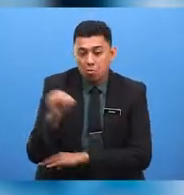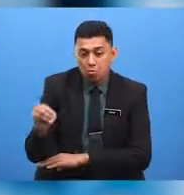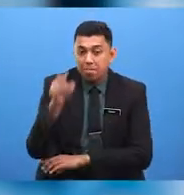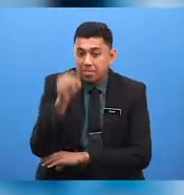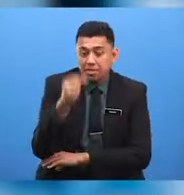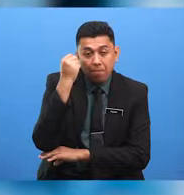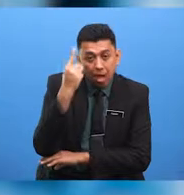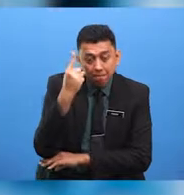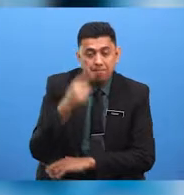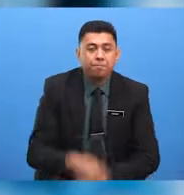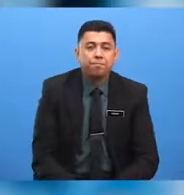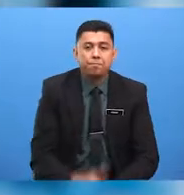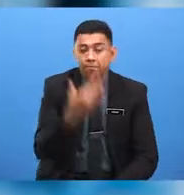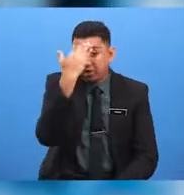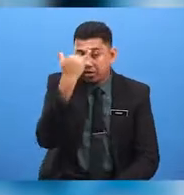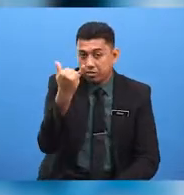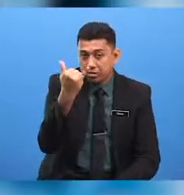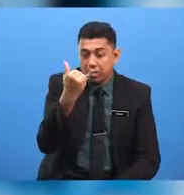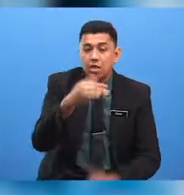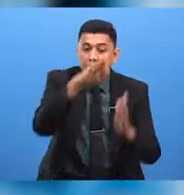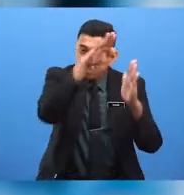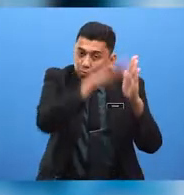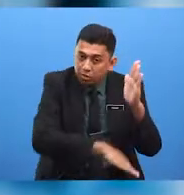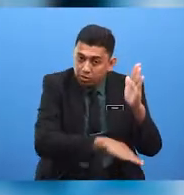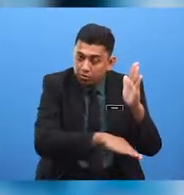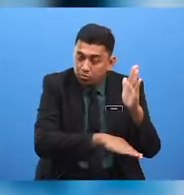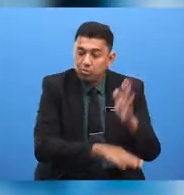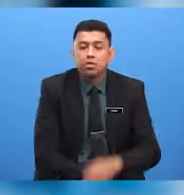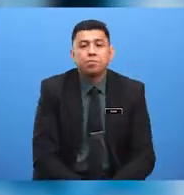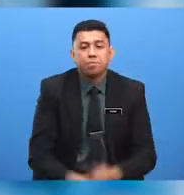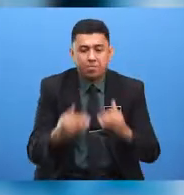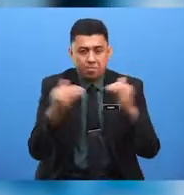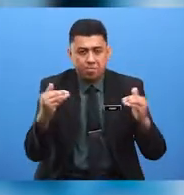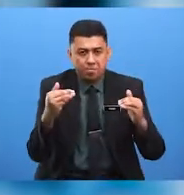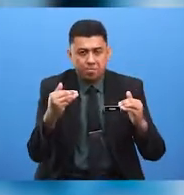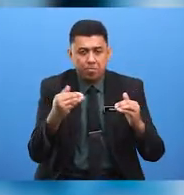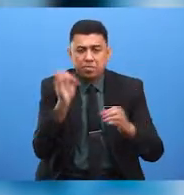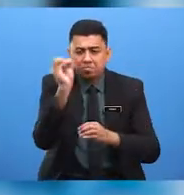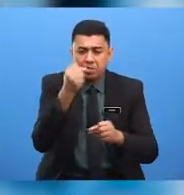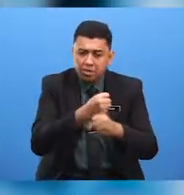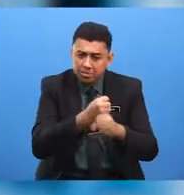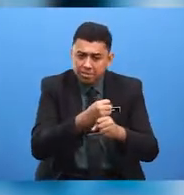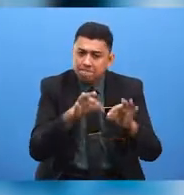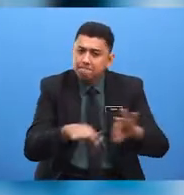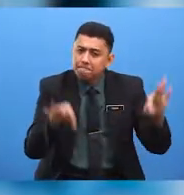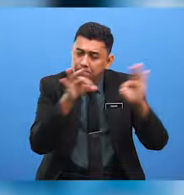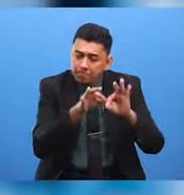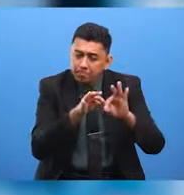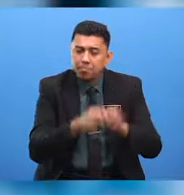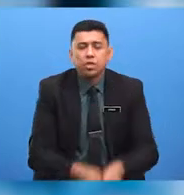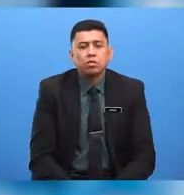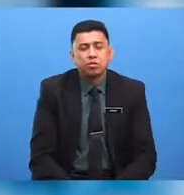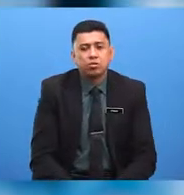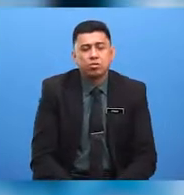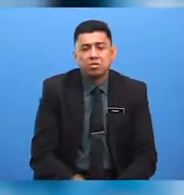mesti paham ya Mengapa penurunan kadar pengangguran itu penting pengangguran merupakan